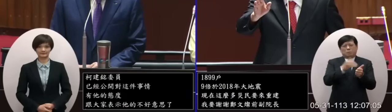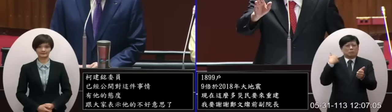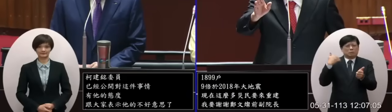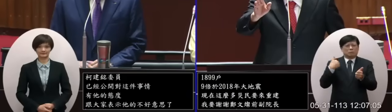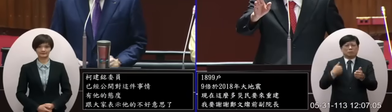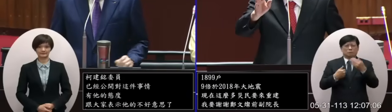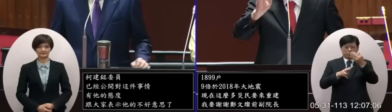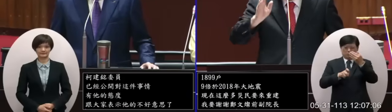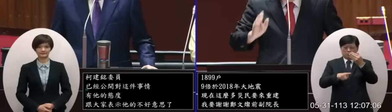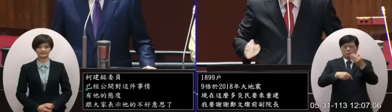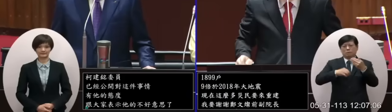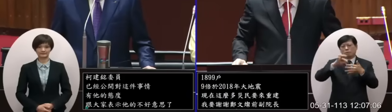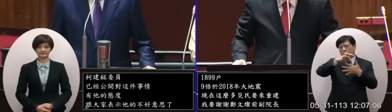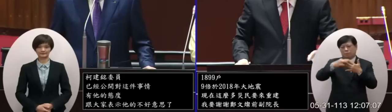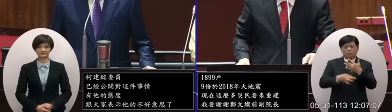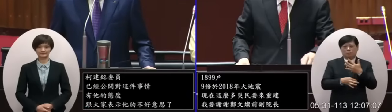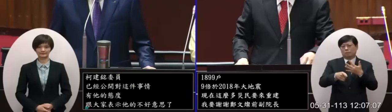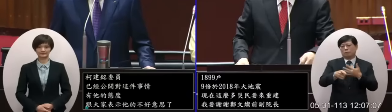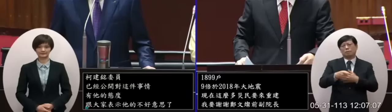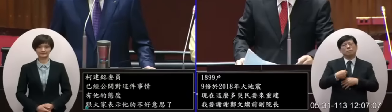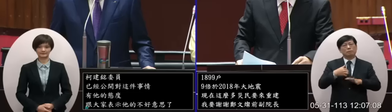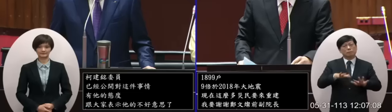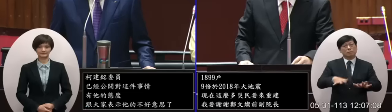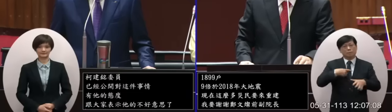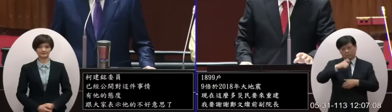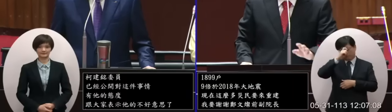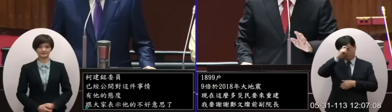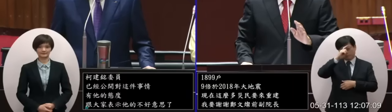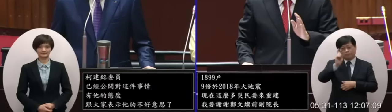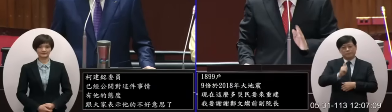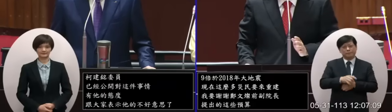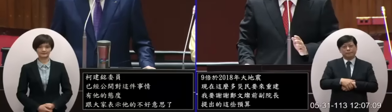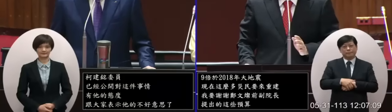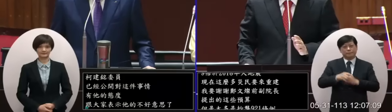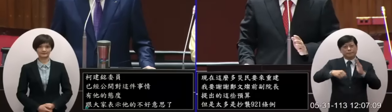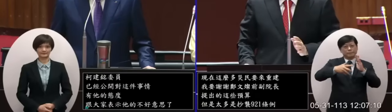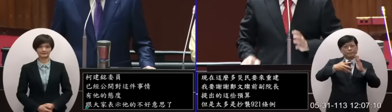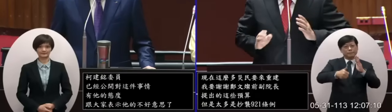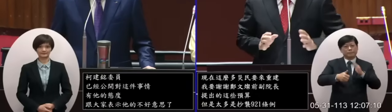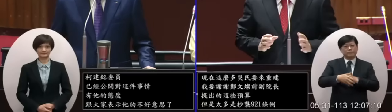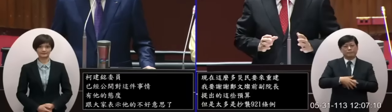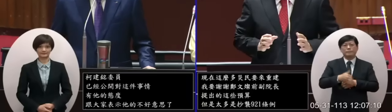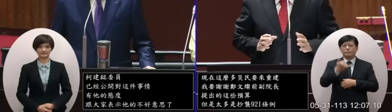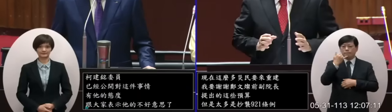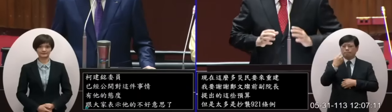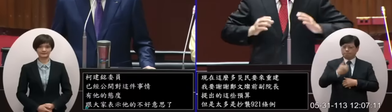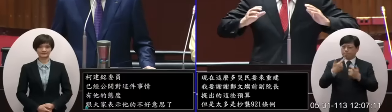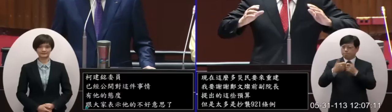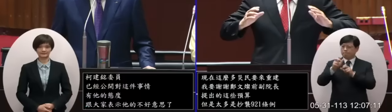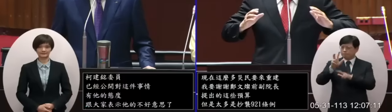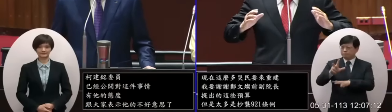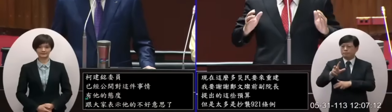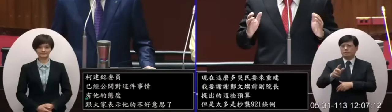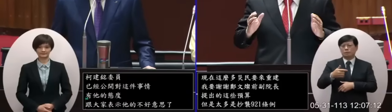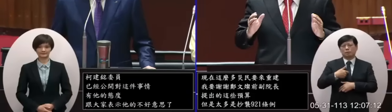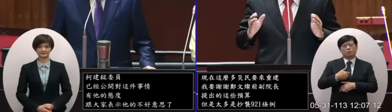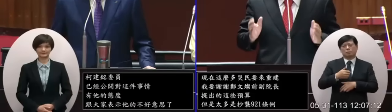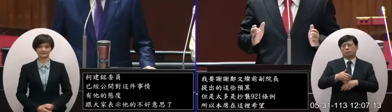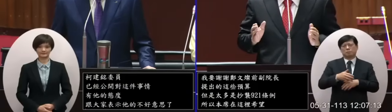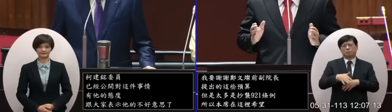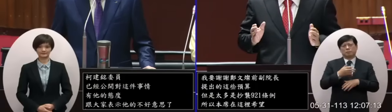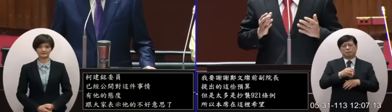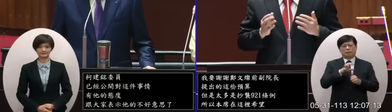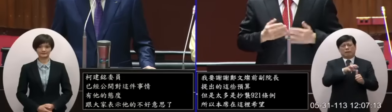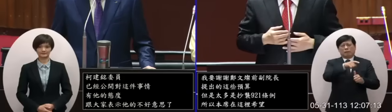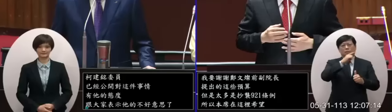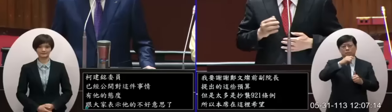921条例。所以本席在这里希望院长要很务实，因为我也不怪郑